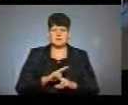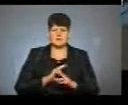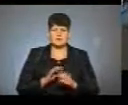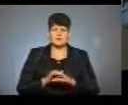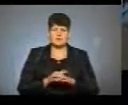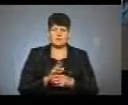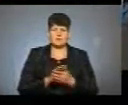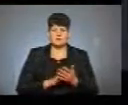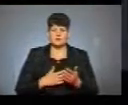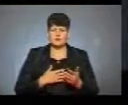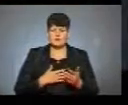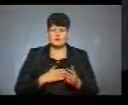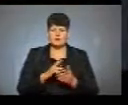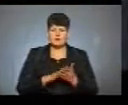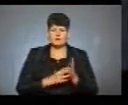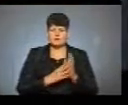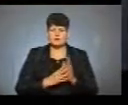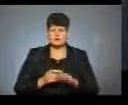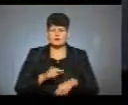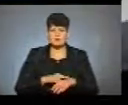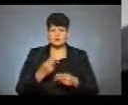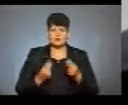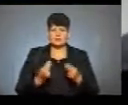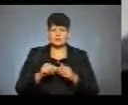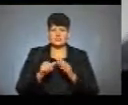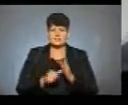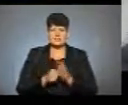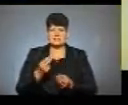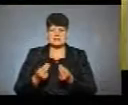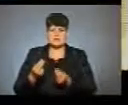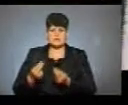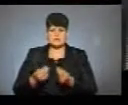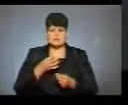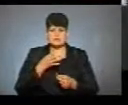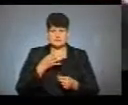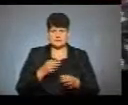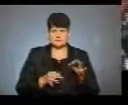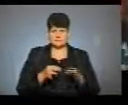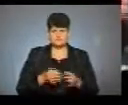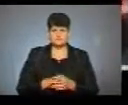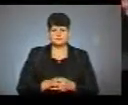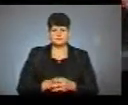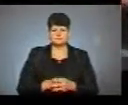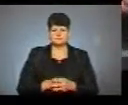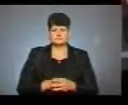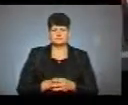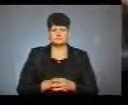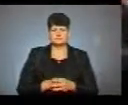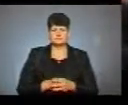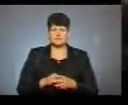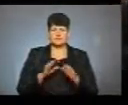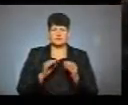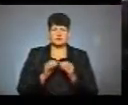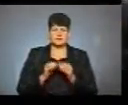Протягом 5 годин 9 команд отців гратимуть 16 ігор, розповів арбітр Іван Мандзюк. Не обмежу. По 10